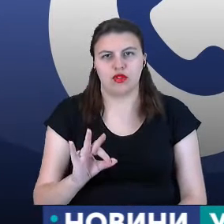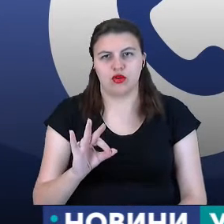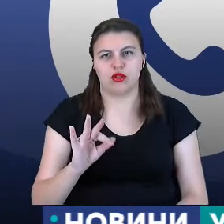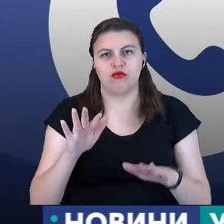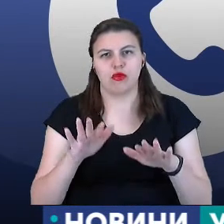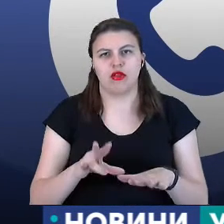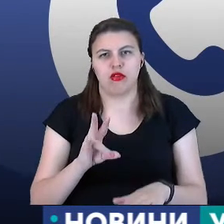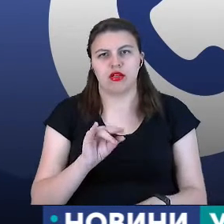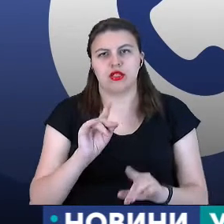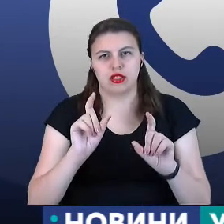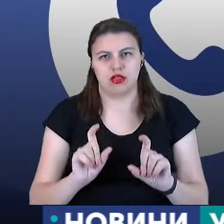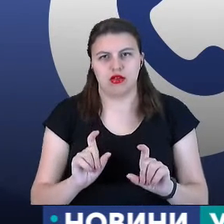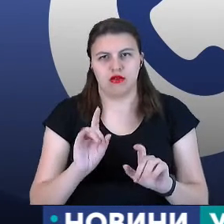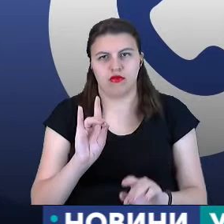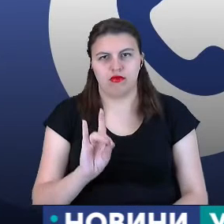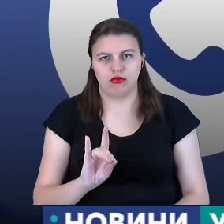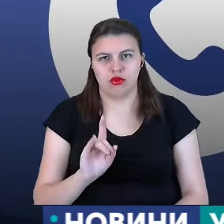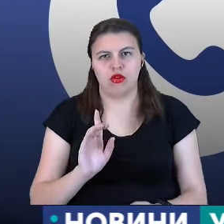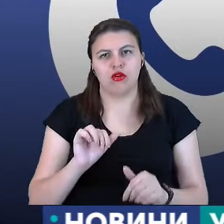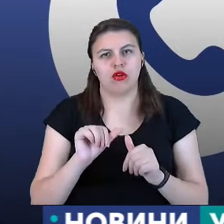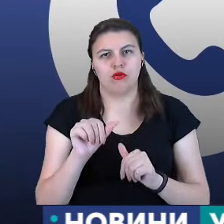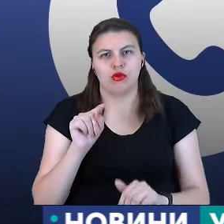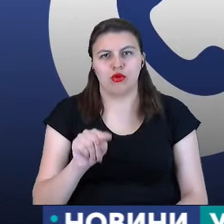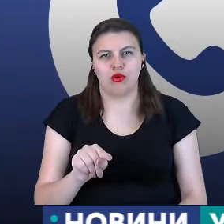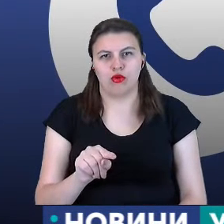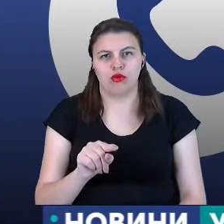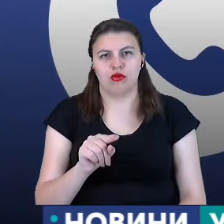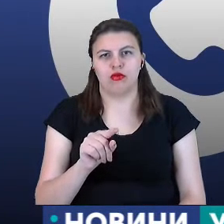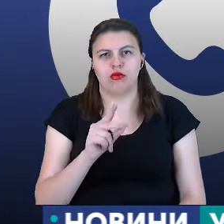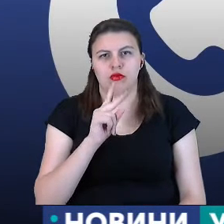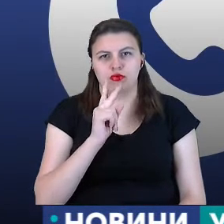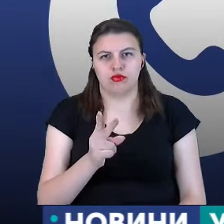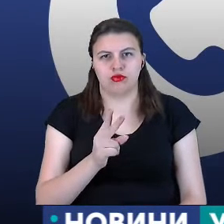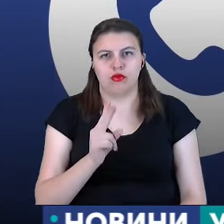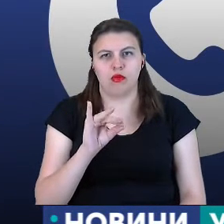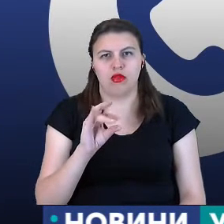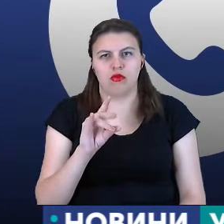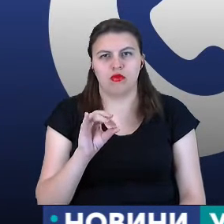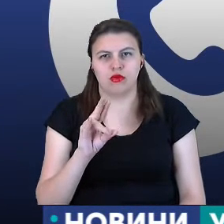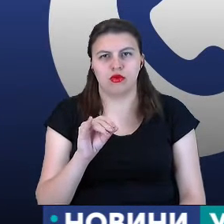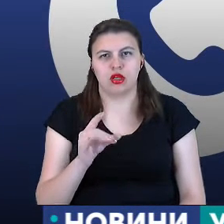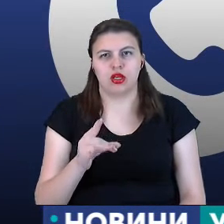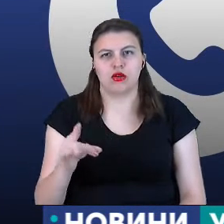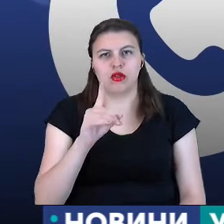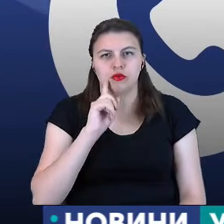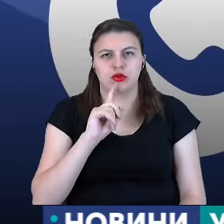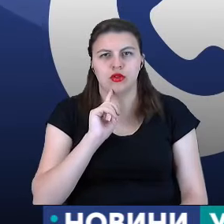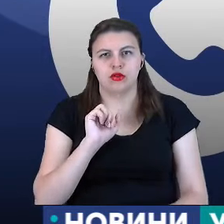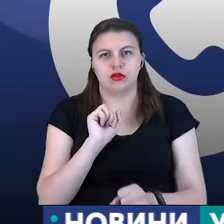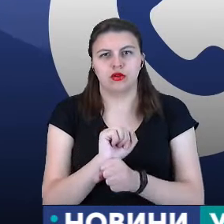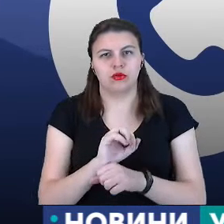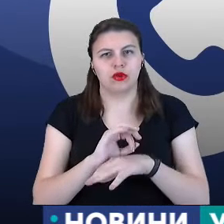місця сидіння. Крім того, передбачується в Міловському районі тимчасове призупинення проведення